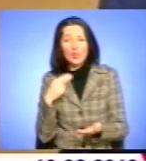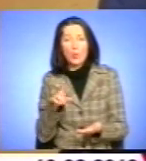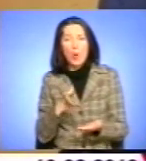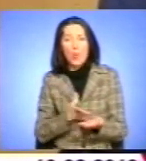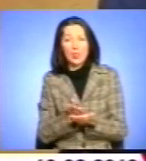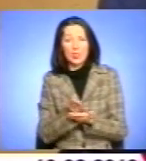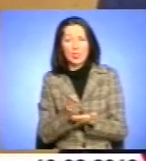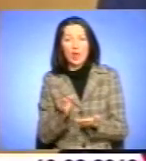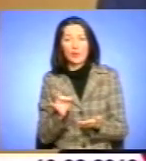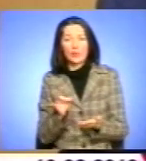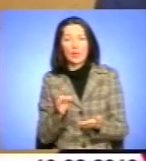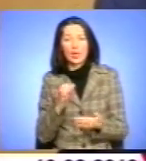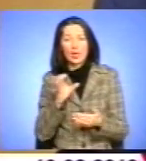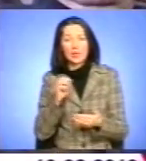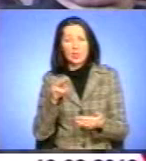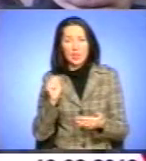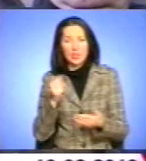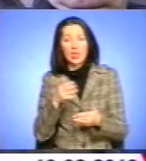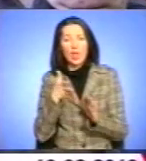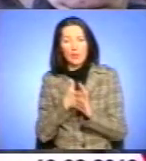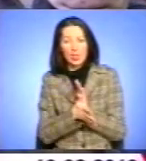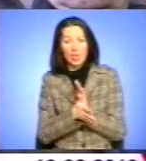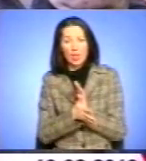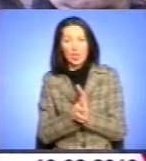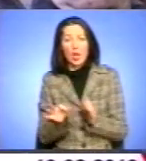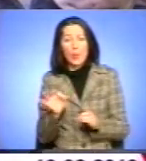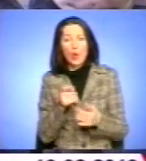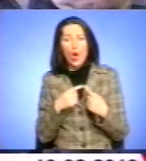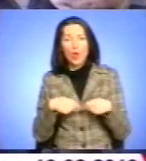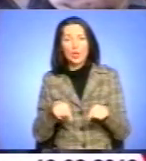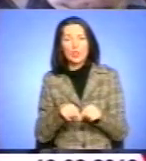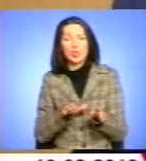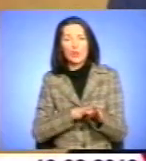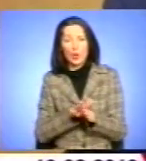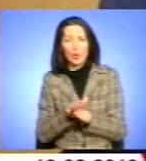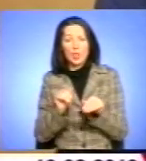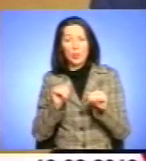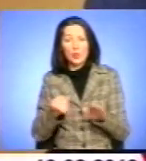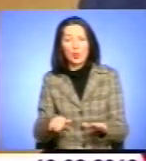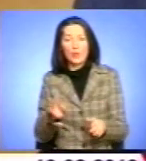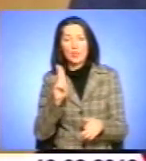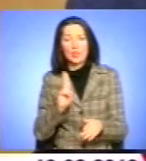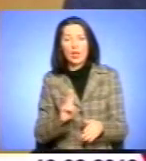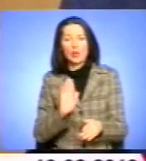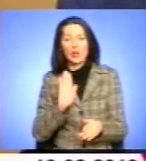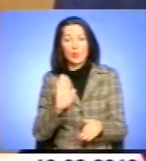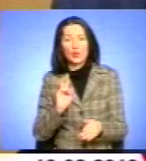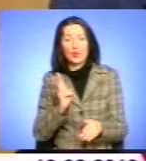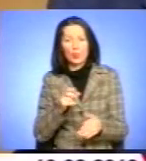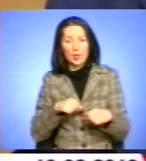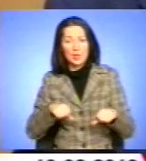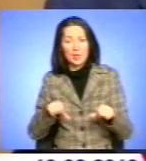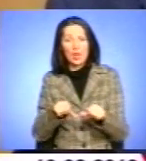в розрізі статей витрат, про організацію виконання постанови Центральної виборчої комісії